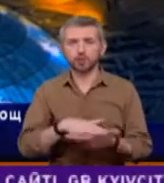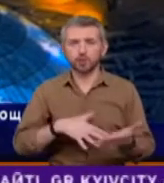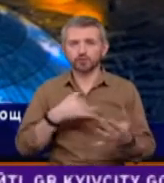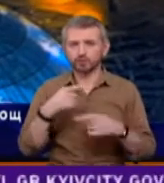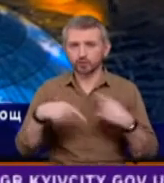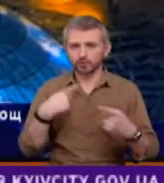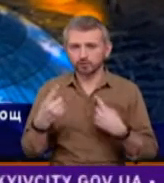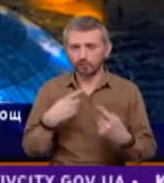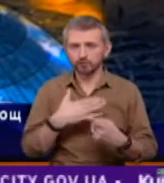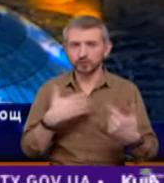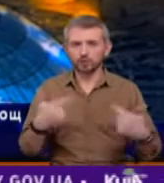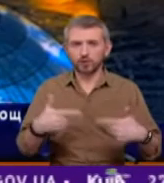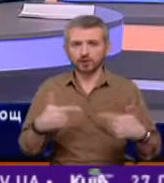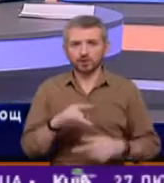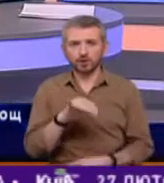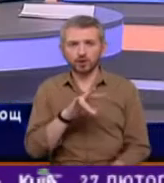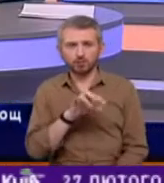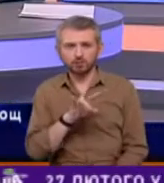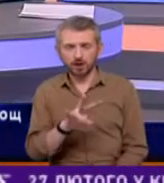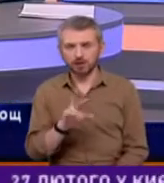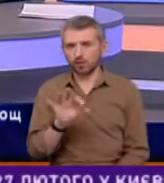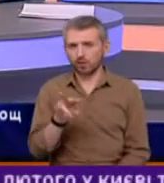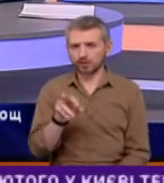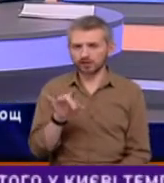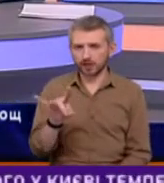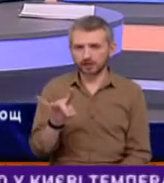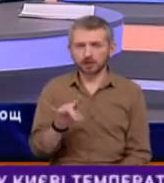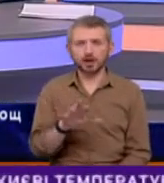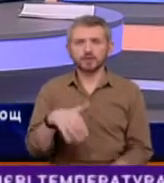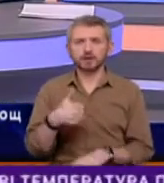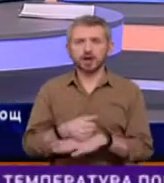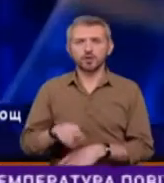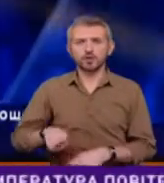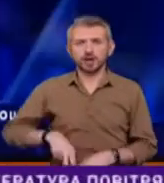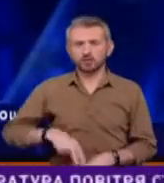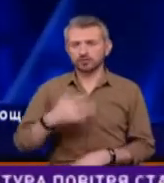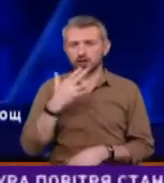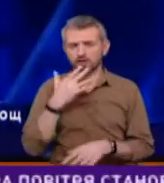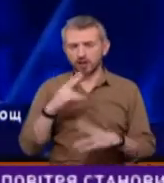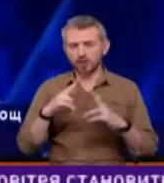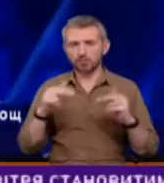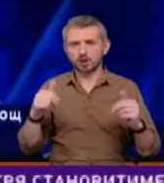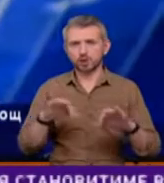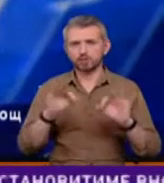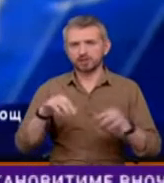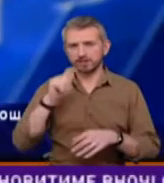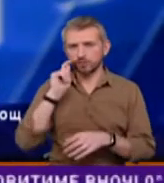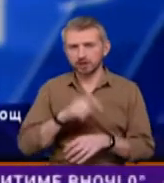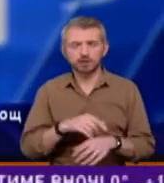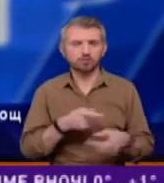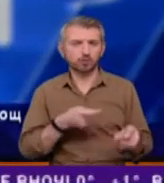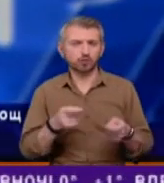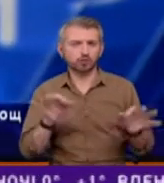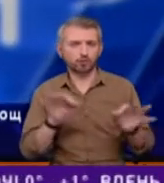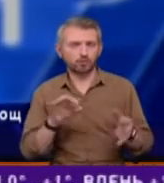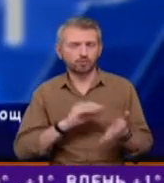з моїми гостями. Роман Нідзєльський, Олександр Ягольник, генеральний директор Національного палацу мистецтв Україна, продюсер і композитор. Пан